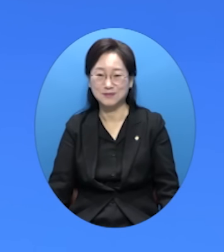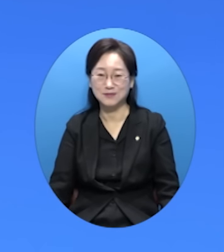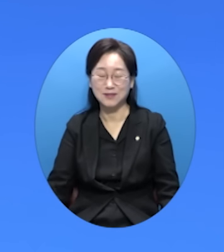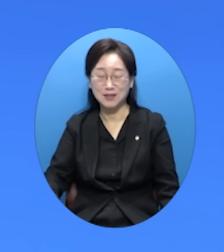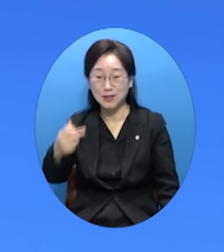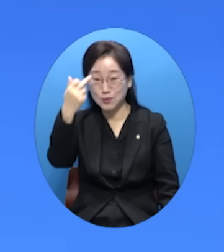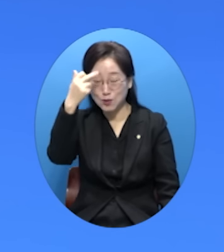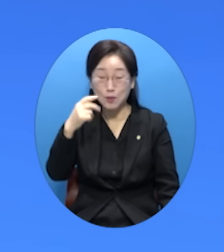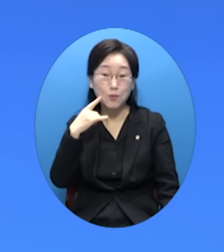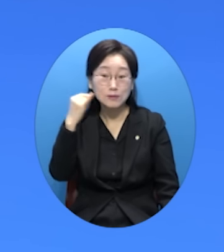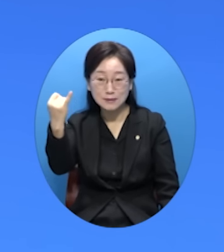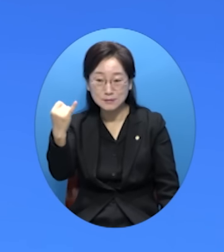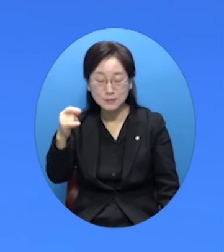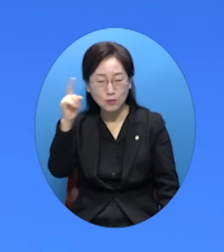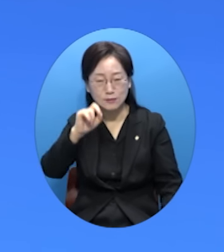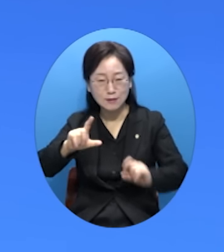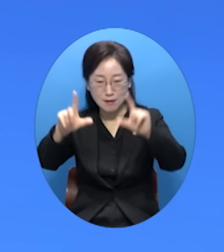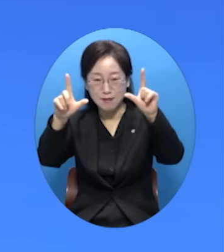최자실 목사님이 어느 날